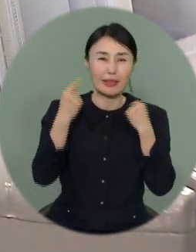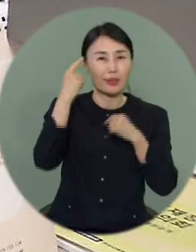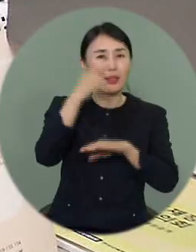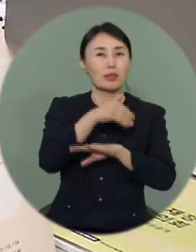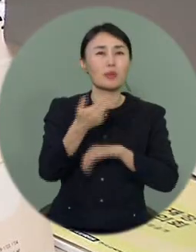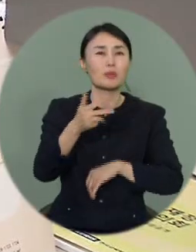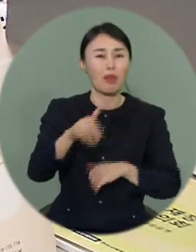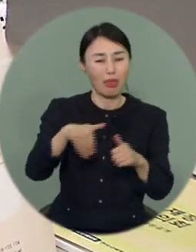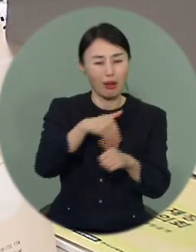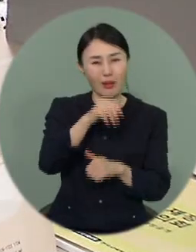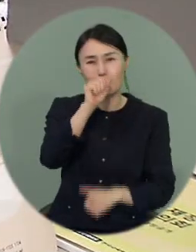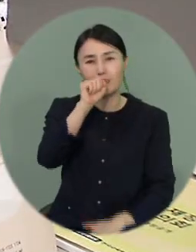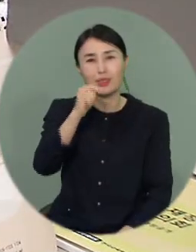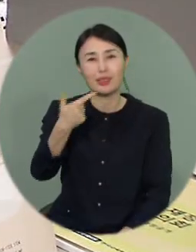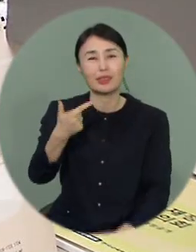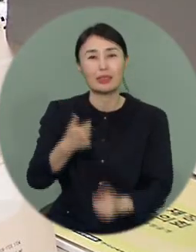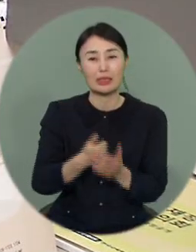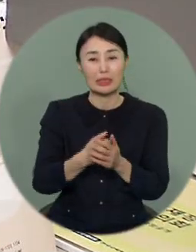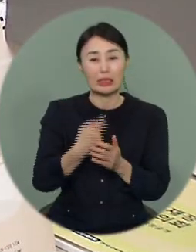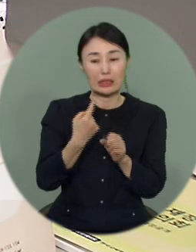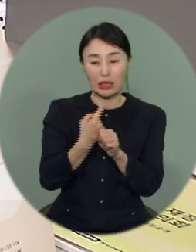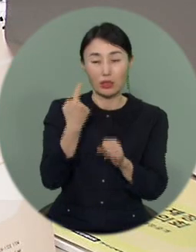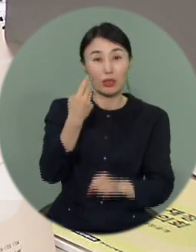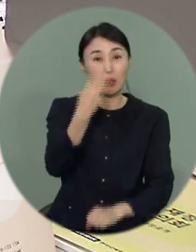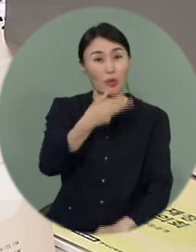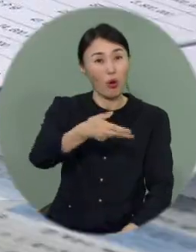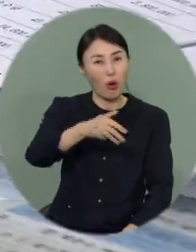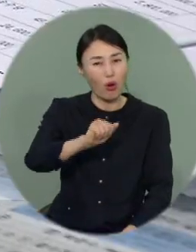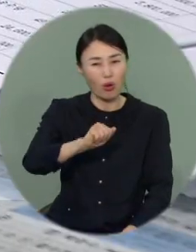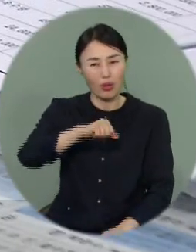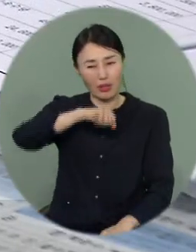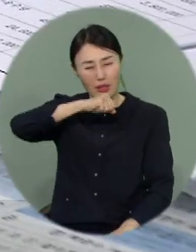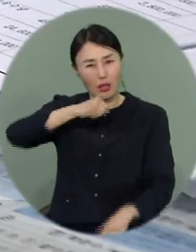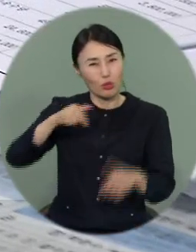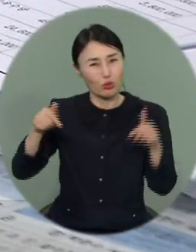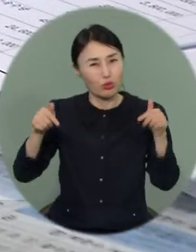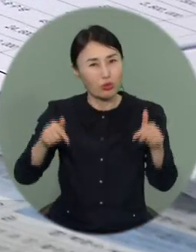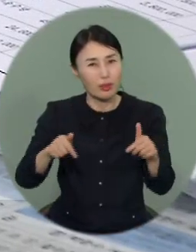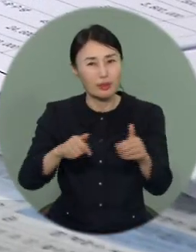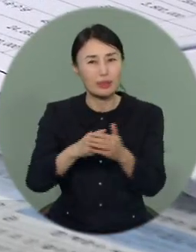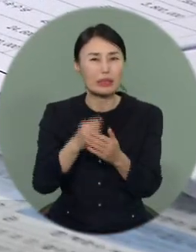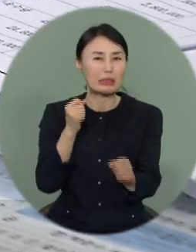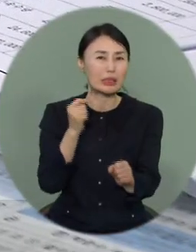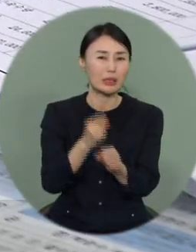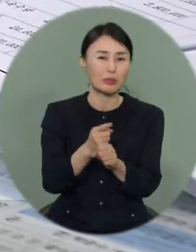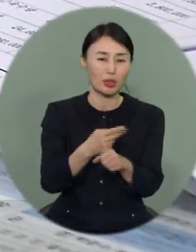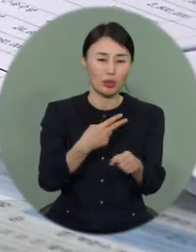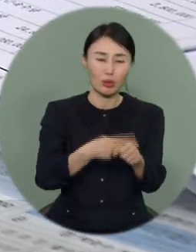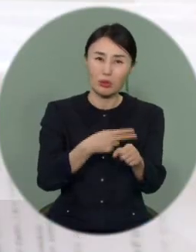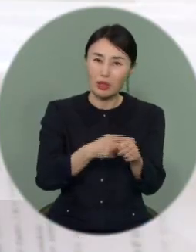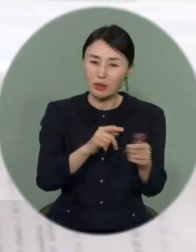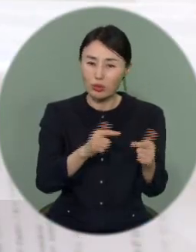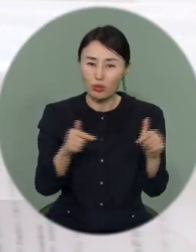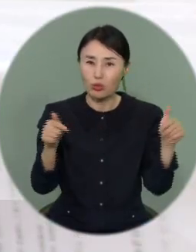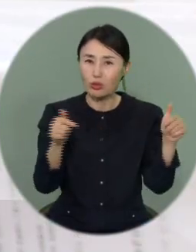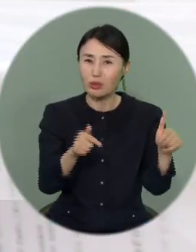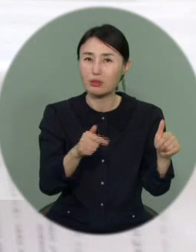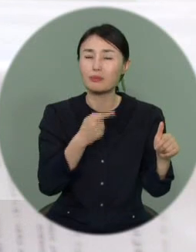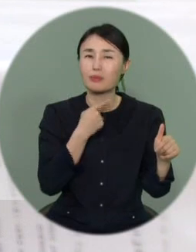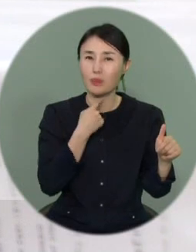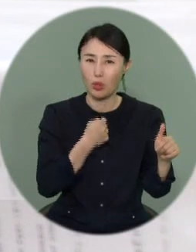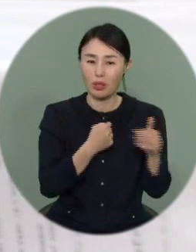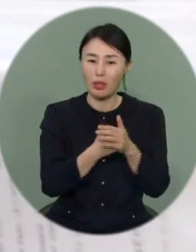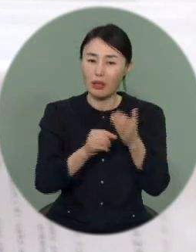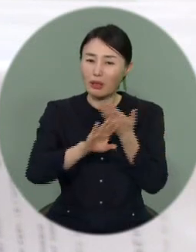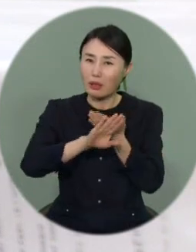않습니다. 지난해 3천억 원이 넘게 교부금이 줄어들면서 이미 한 차례 구조조정을 실시한 뒤라 다른